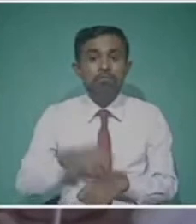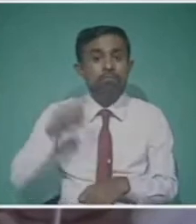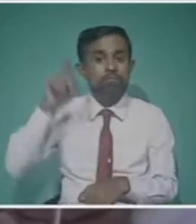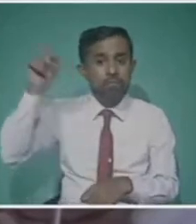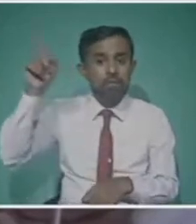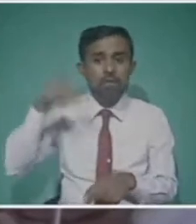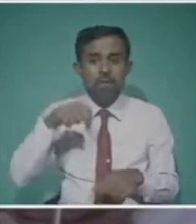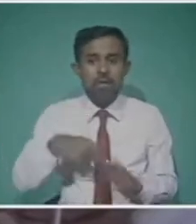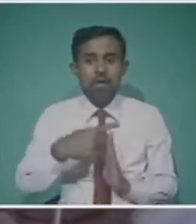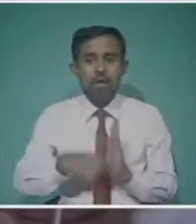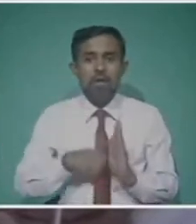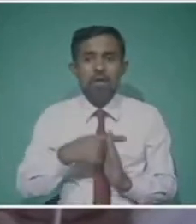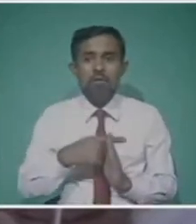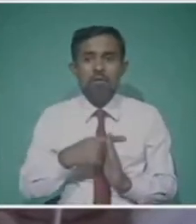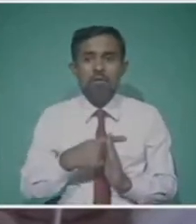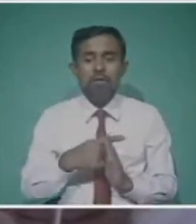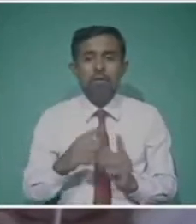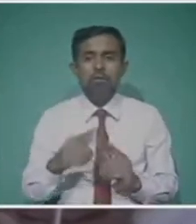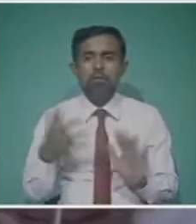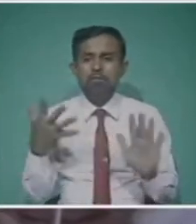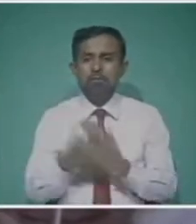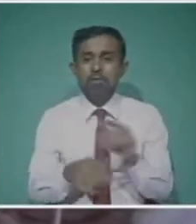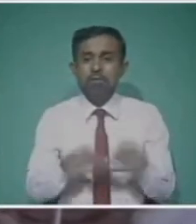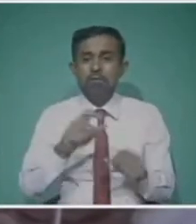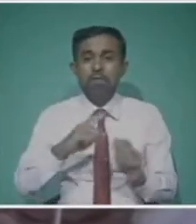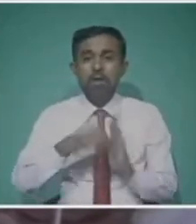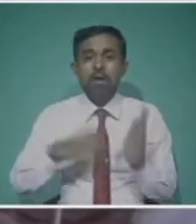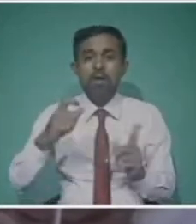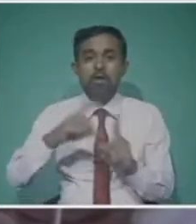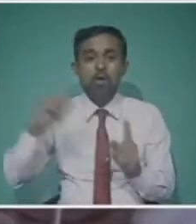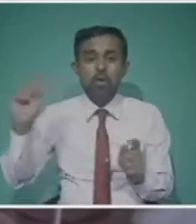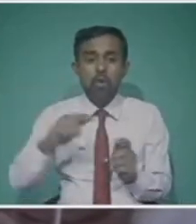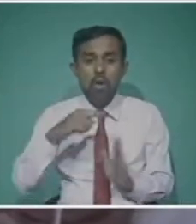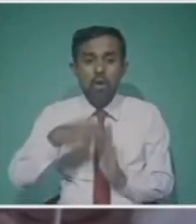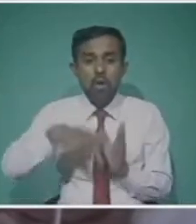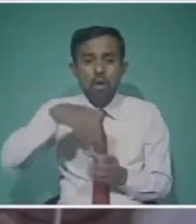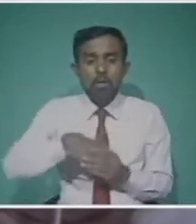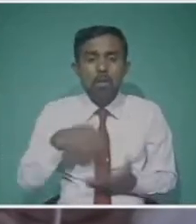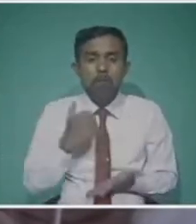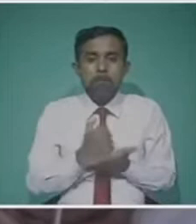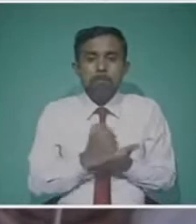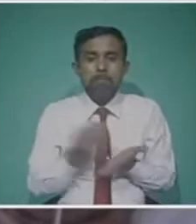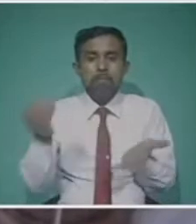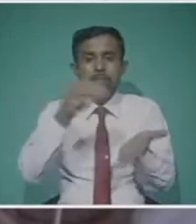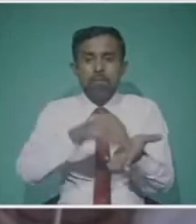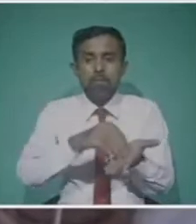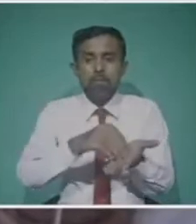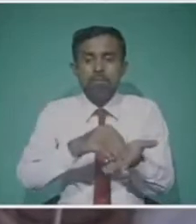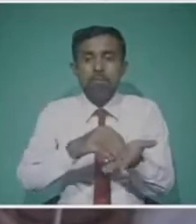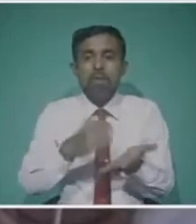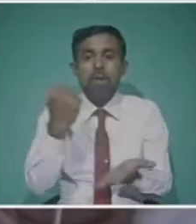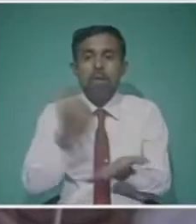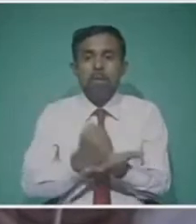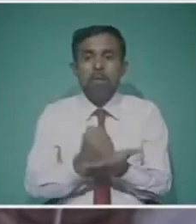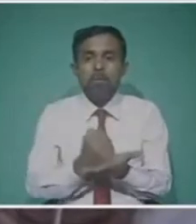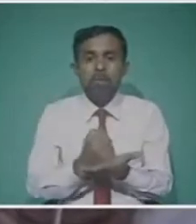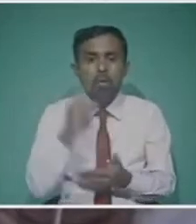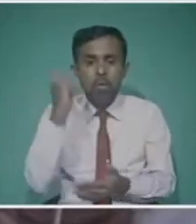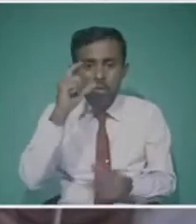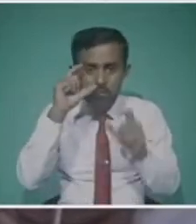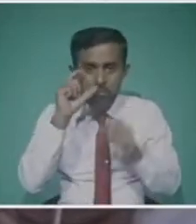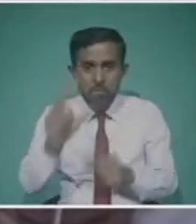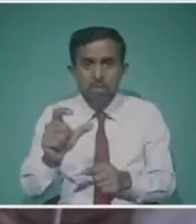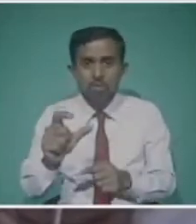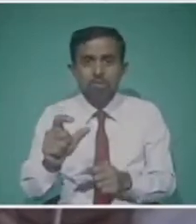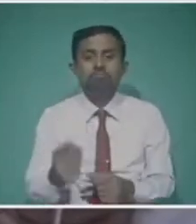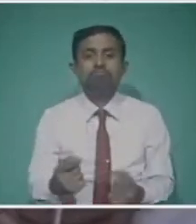ඒ වගේම දේශීයව උණ්ඩියල් ක්‍රමයට ලංකාවට ගෙනල්ලා ලංකාවේ තුලෙන් තමන්ගේ බැංකු ගිනීමට ගෙනෑවත් ඒ බැංකු හොයලා බලලා ඒ